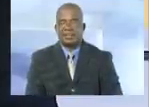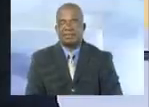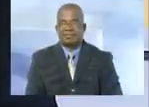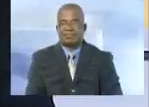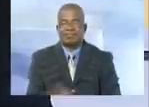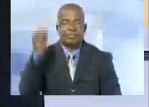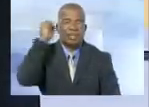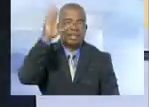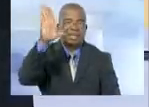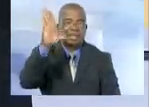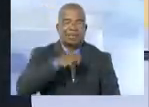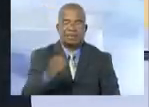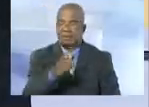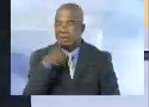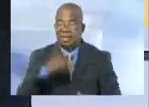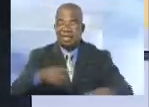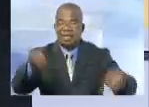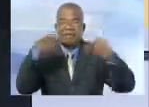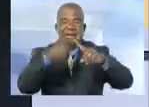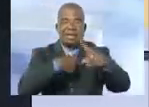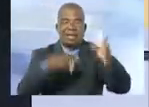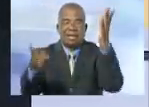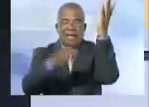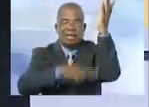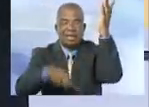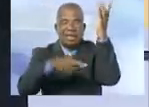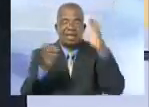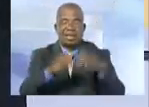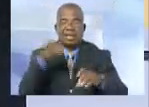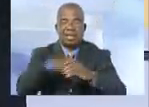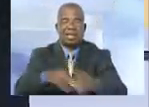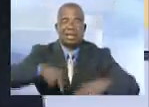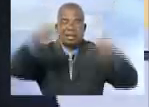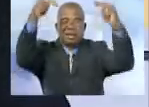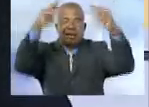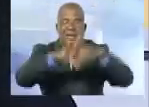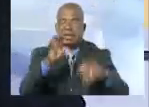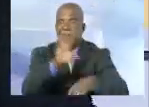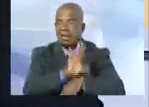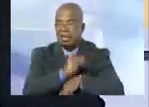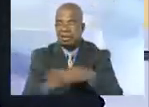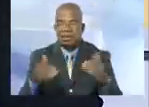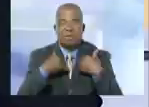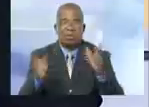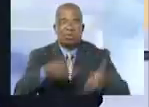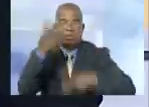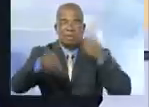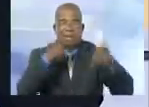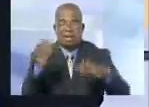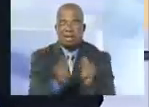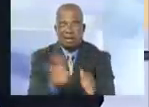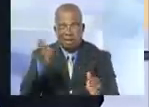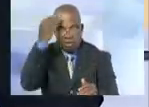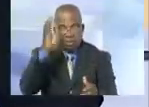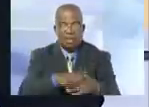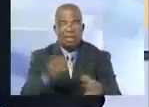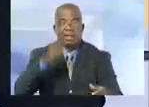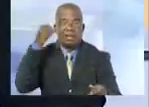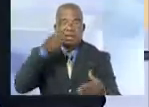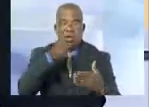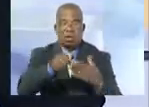Les femmes ressortissantes de la région de la Bagoué, dans le nord de la Côte d'Ivoire, ont rencontré le ministre des Postes et des